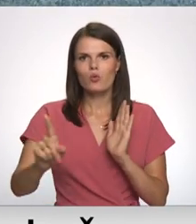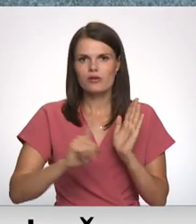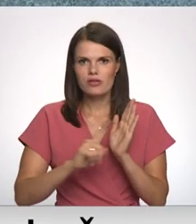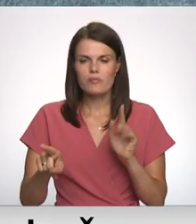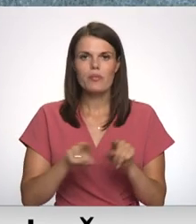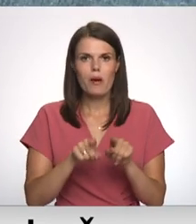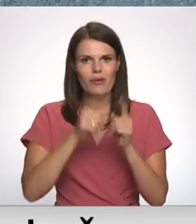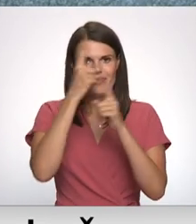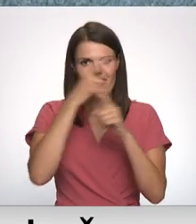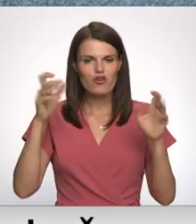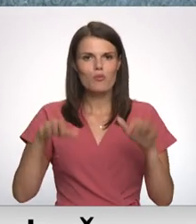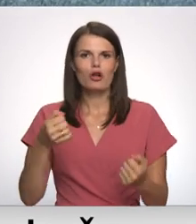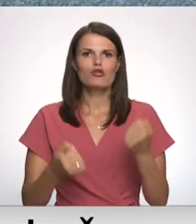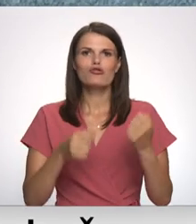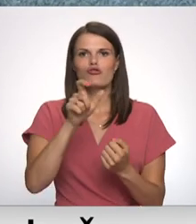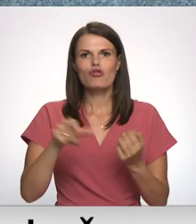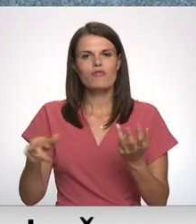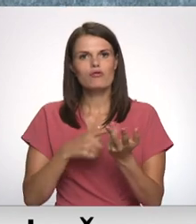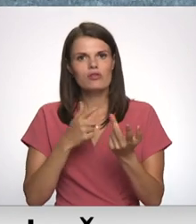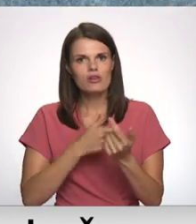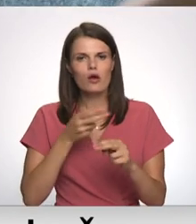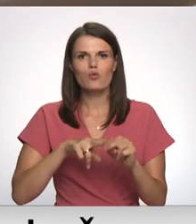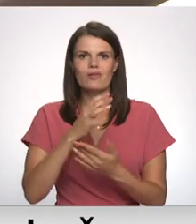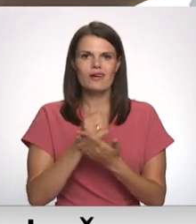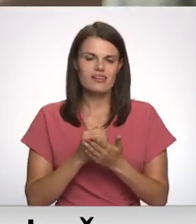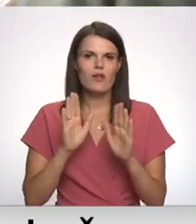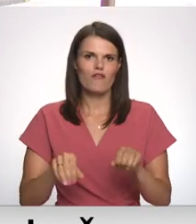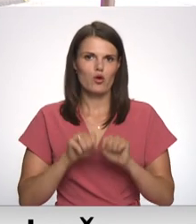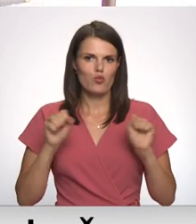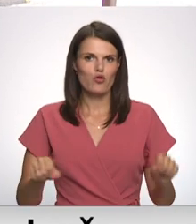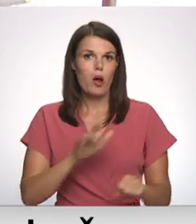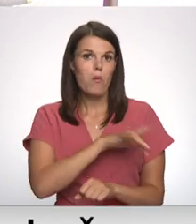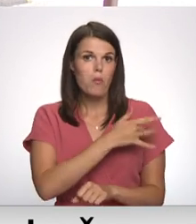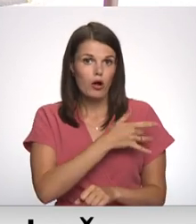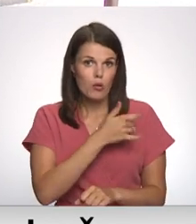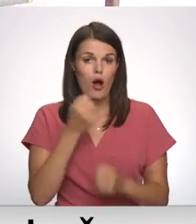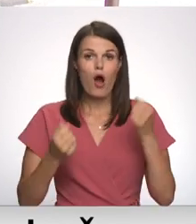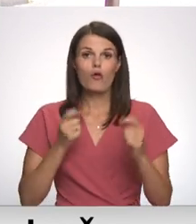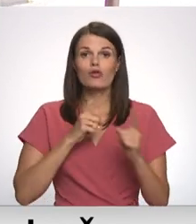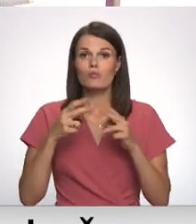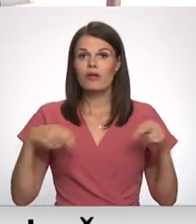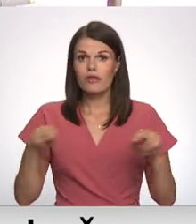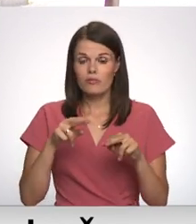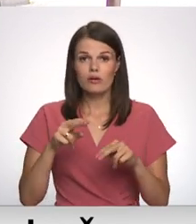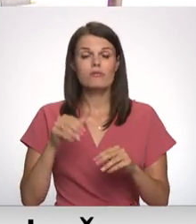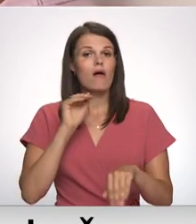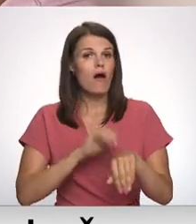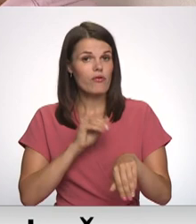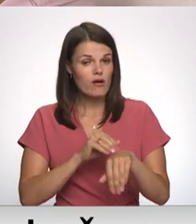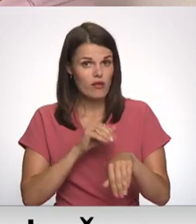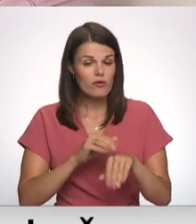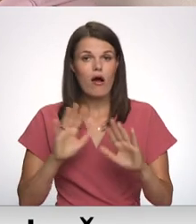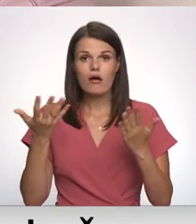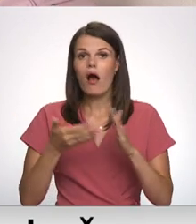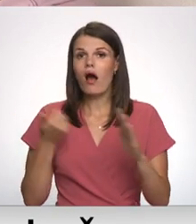arī informāciju par vadītāju skaitu un rezervēm pakalpojumu nodrošināšanai. Autotransporta direkcija atgādina, ka gadījumā, ja ir atcelts reiss,